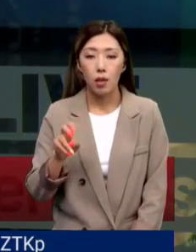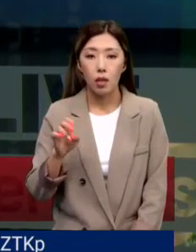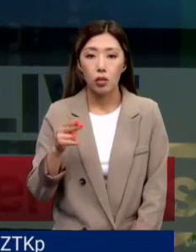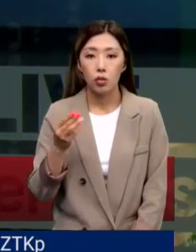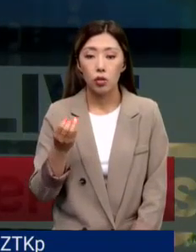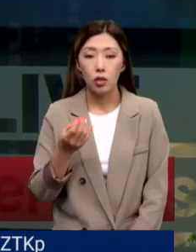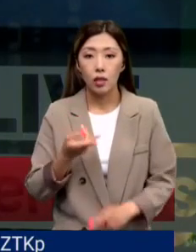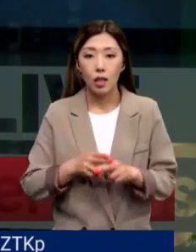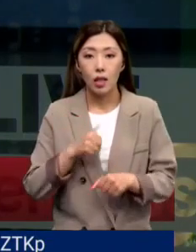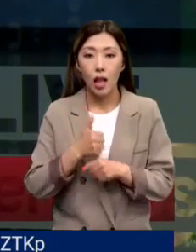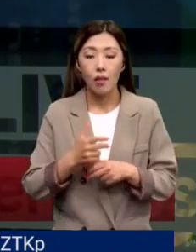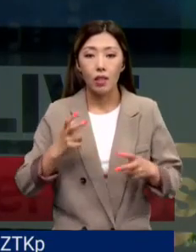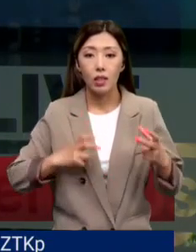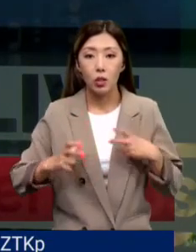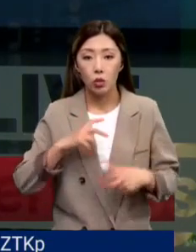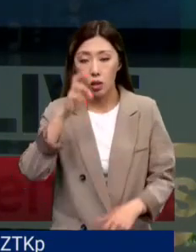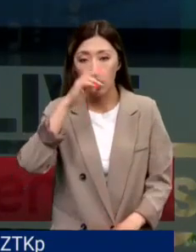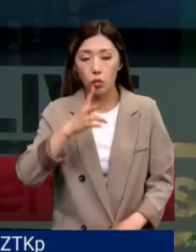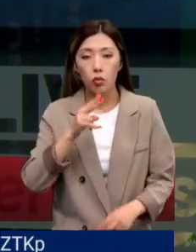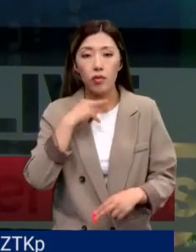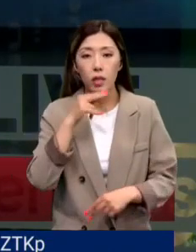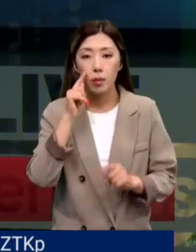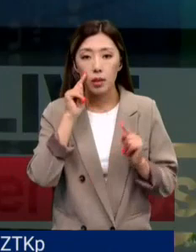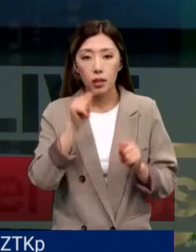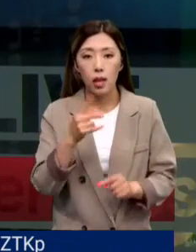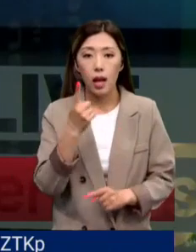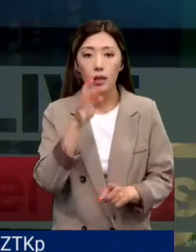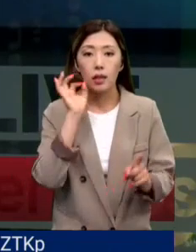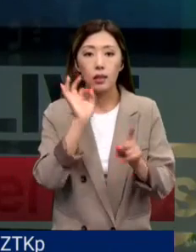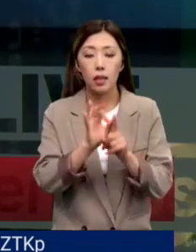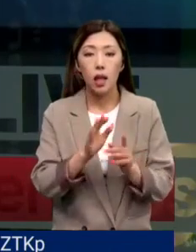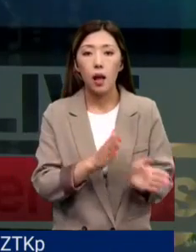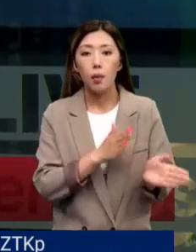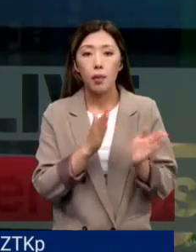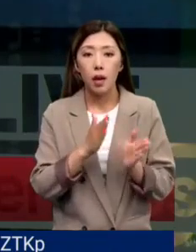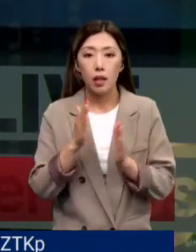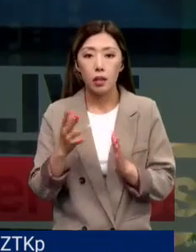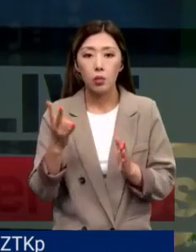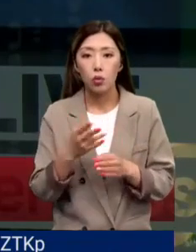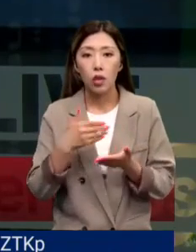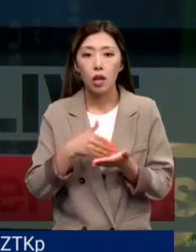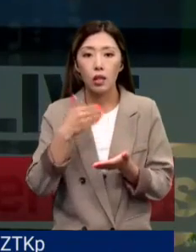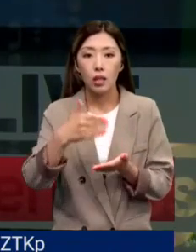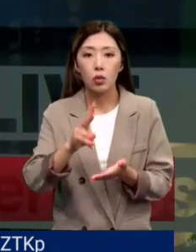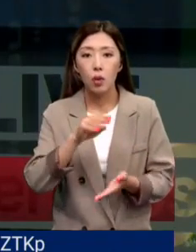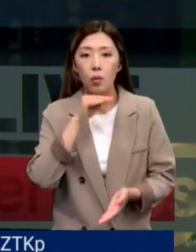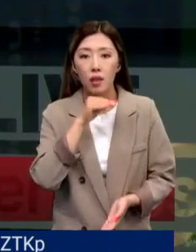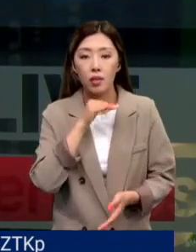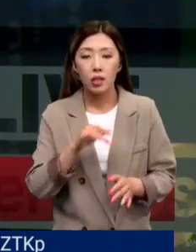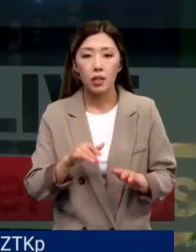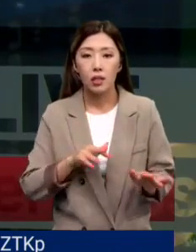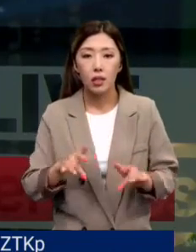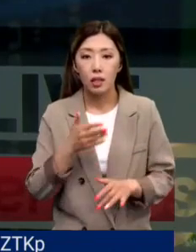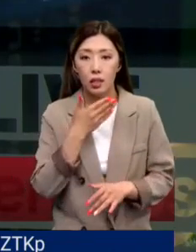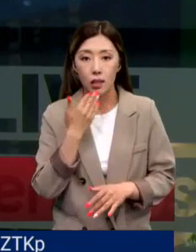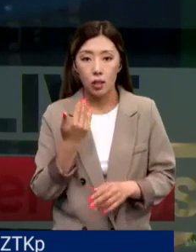финансовому институту страны необходимо сконцентрироваться на одной цели – поэтапно отказаться от непрофильных видов деятельности, таких